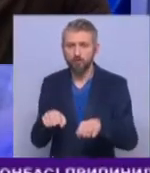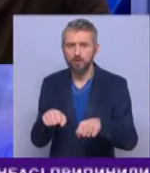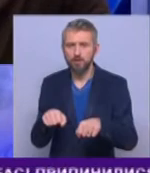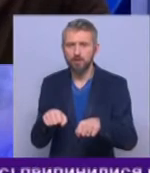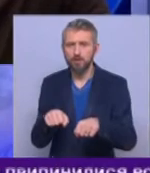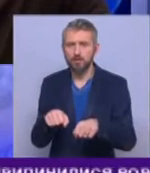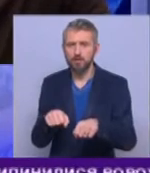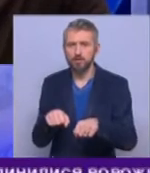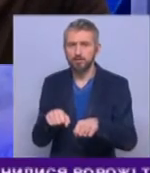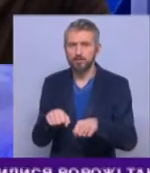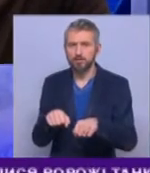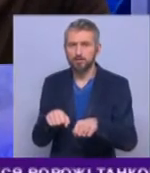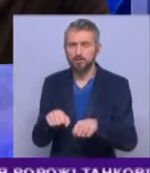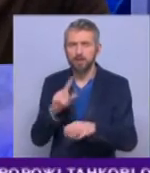ну,